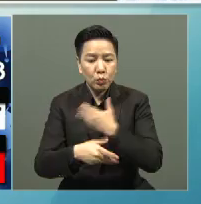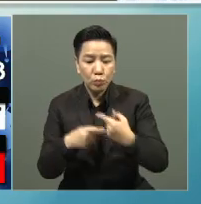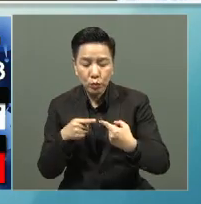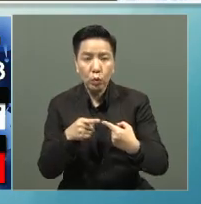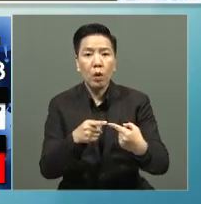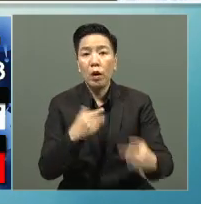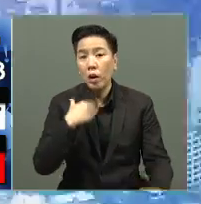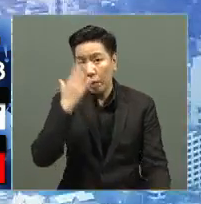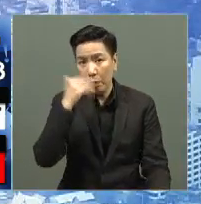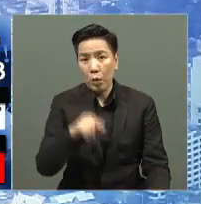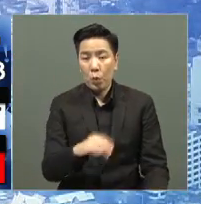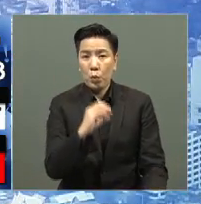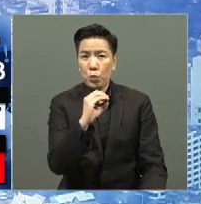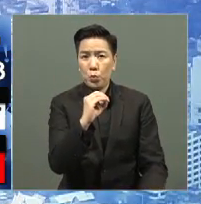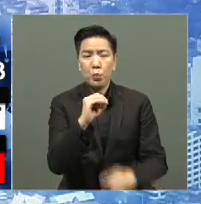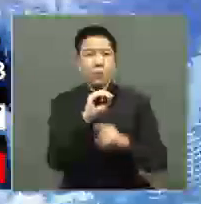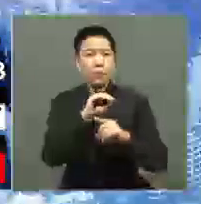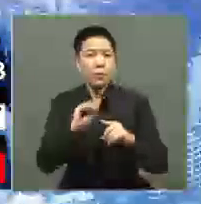และก็ทำให้ตัวเลขตรงนี้เกิดขึ้นจริงแล้วเกิดขึ้นได้ด้วยนะครับด้วยฝีมือของคนไทยของพวกเราทุกคนต้องตามขอบพระคุณเป็นอย่างสูงนะครับยังไงก็ตามแต่ก็ยังต้องขอให้ทุกท่านได้ช่วยกันคำต่อครับเพราะอะไรครับ0